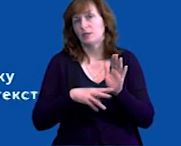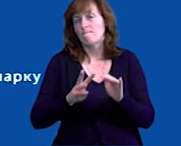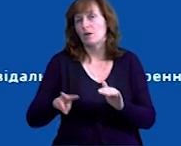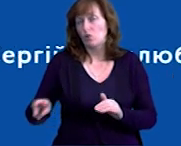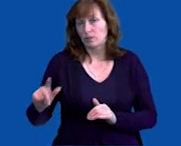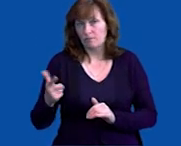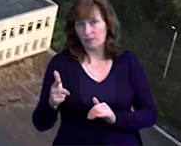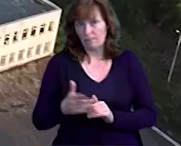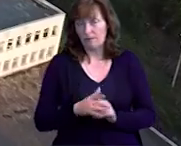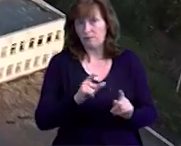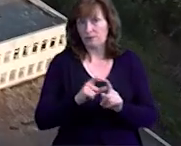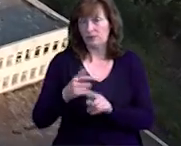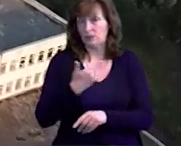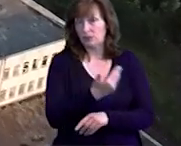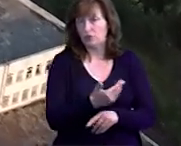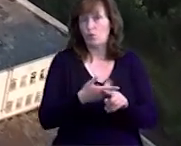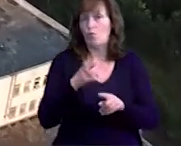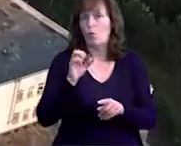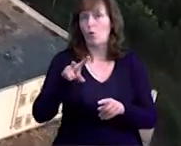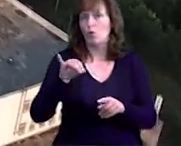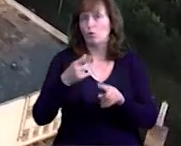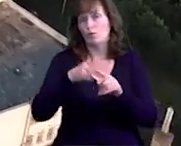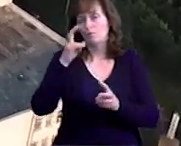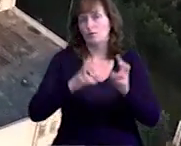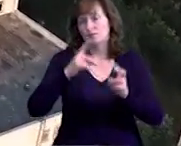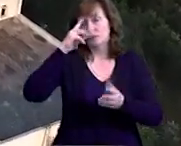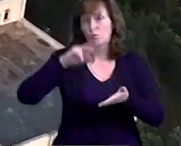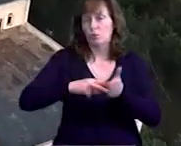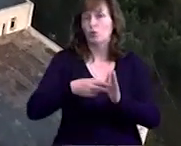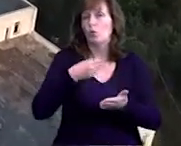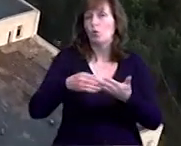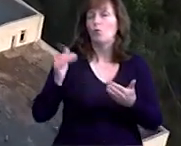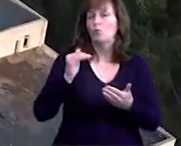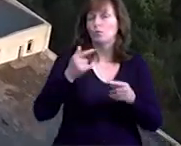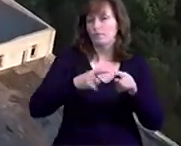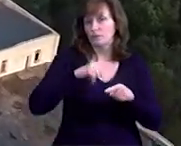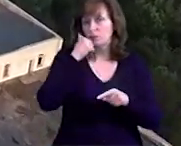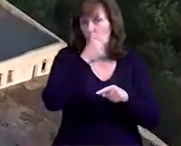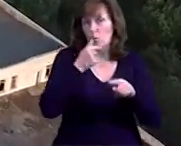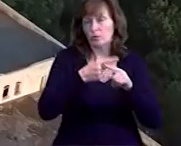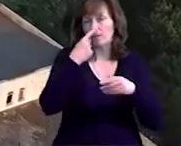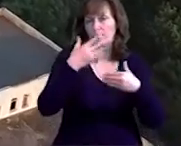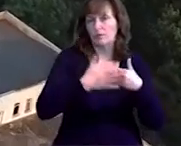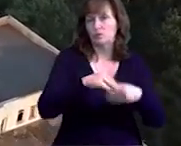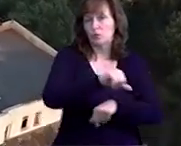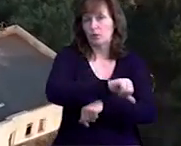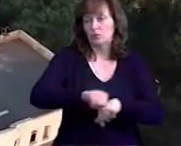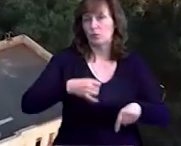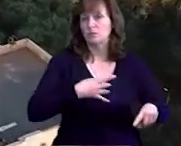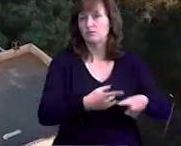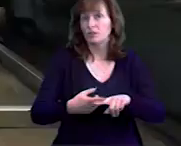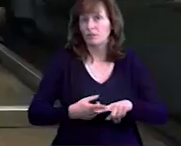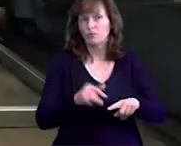260-270 мільйонів гривень. Зі слів Боголюбова, підприємство планувало купити ще з лютого цього року. Обрали його через близькість до кордону з